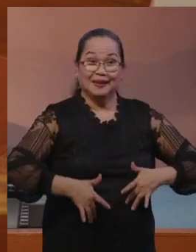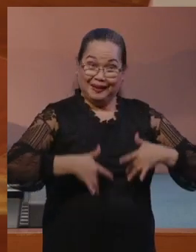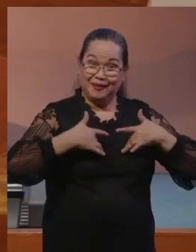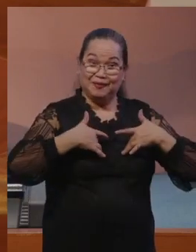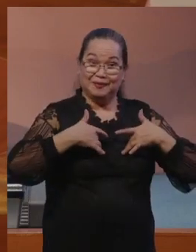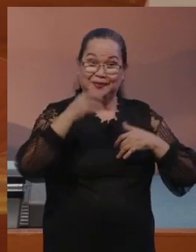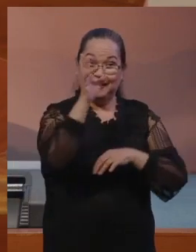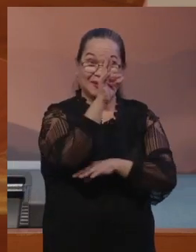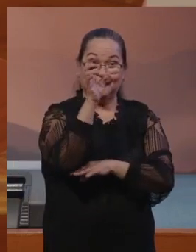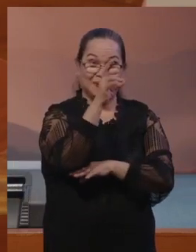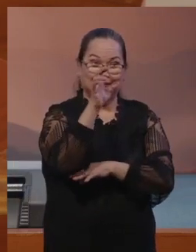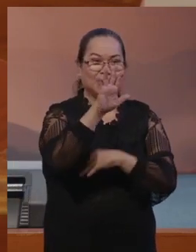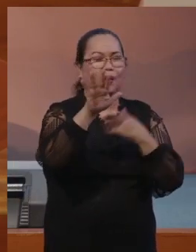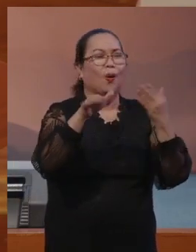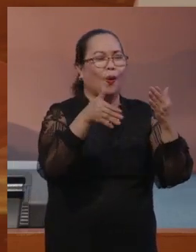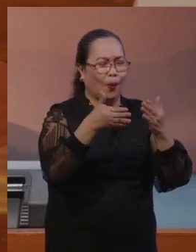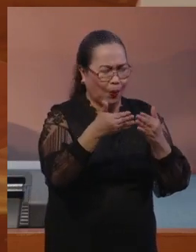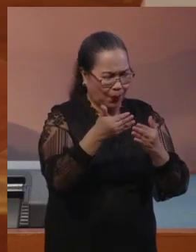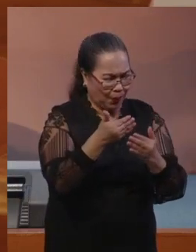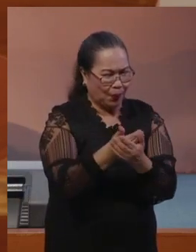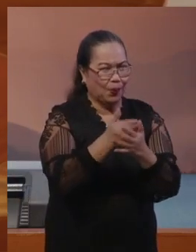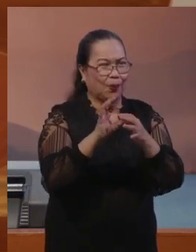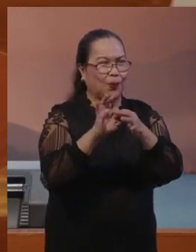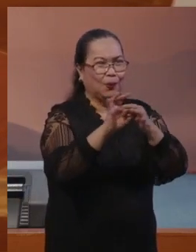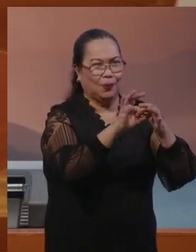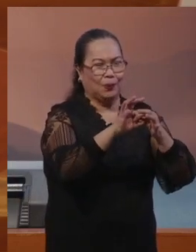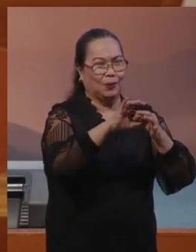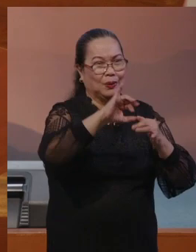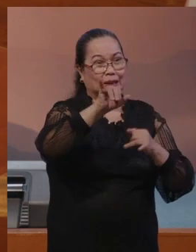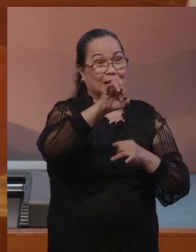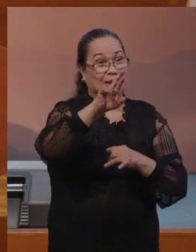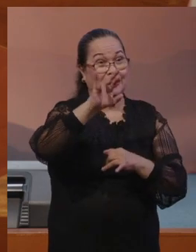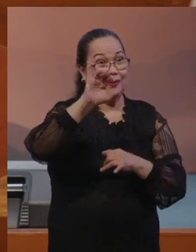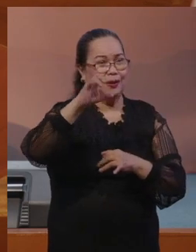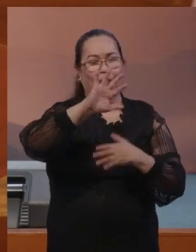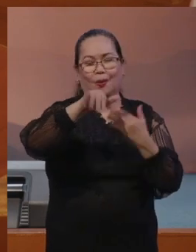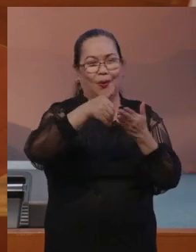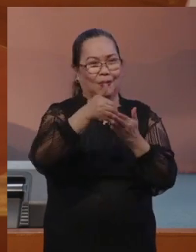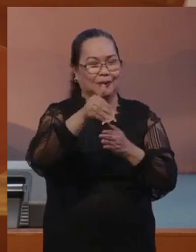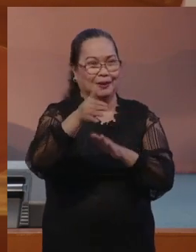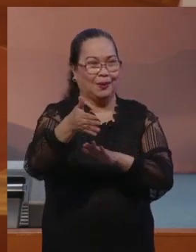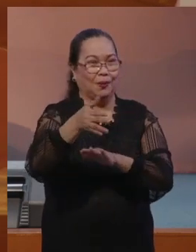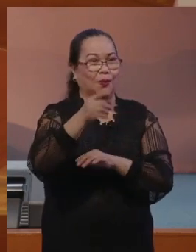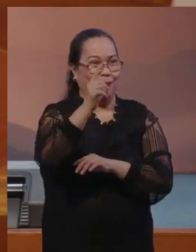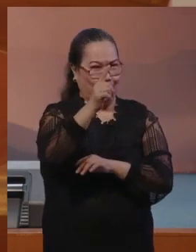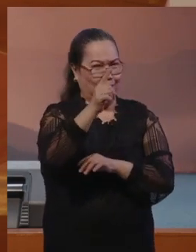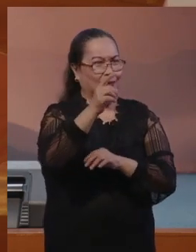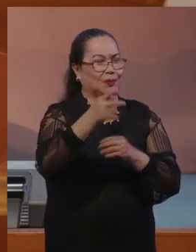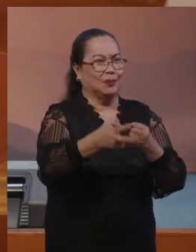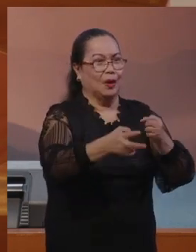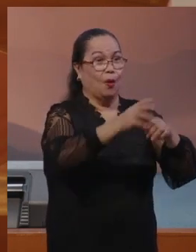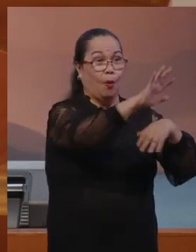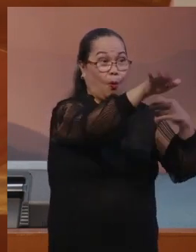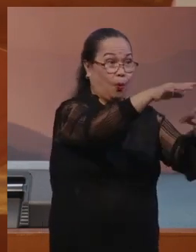Rahab. Lahat ng kasama niya sa Jericho patay na. Siya buhay.